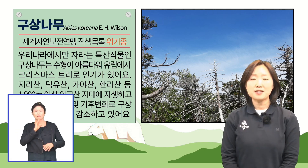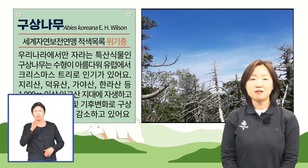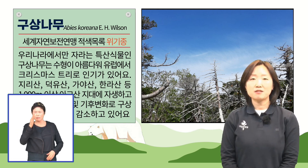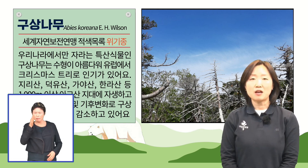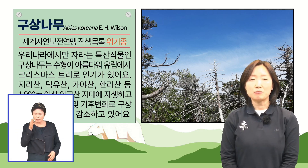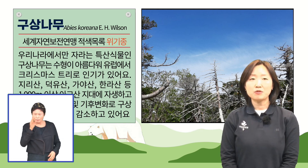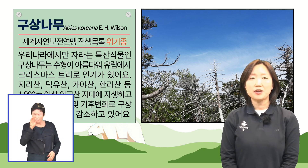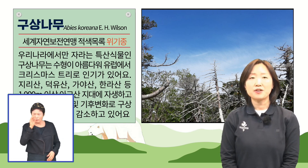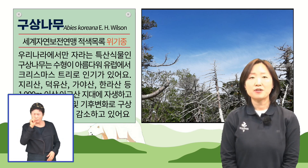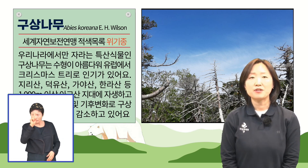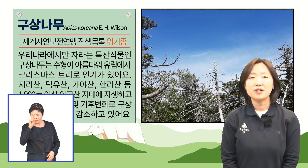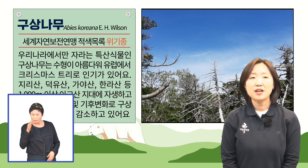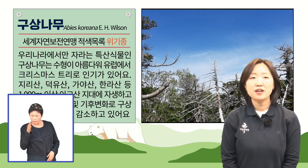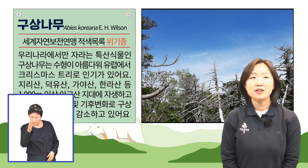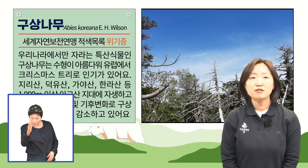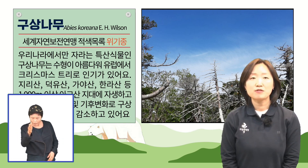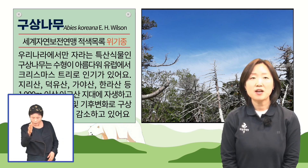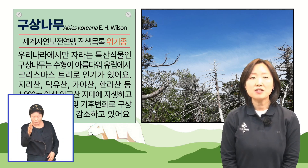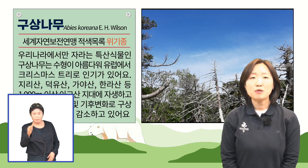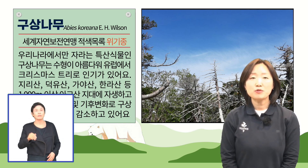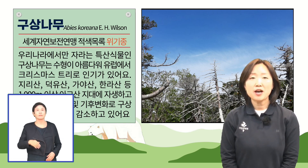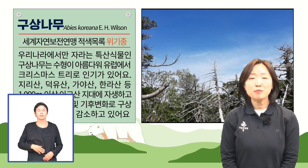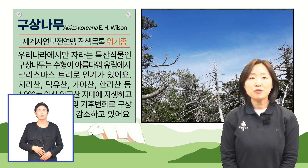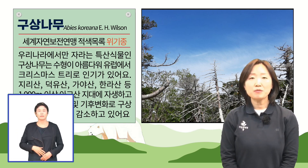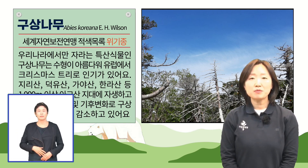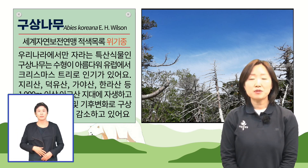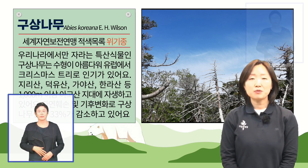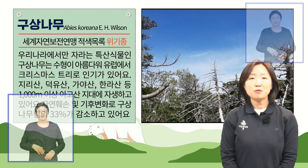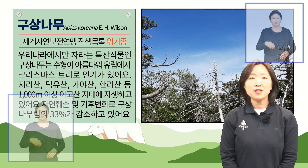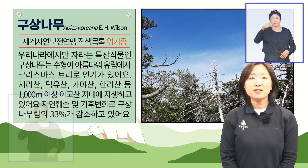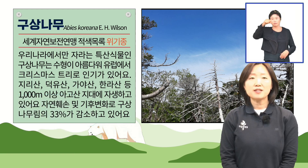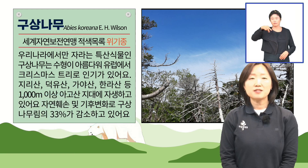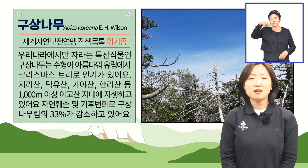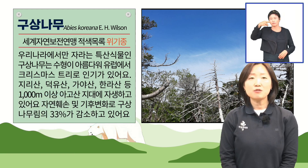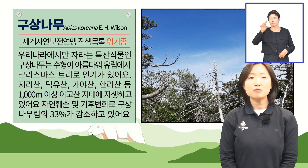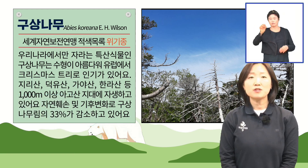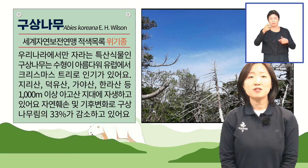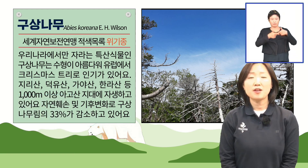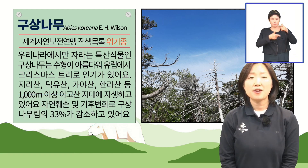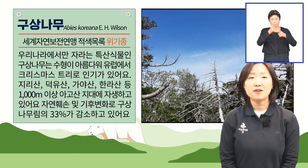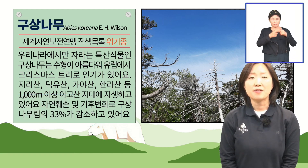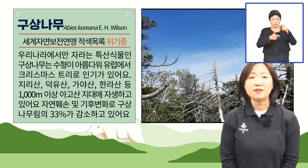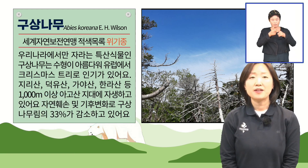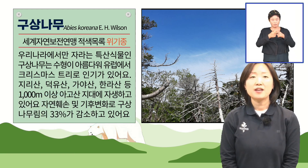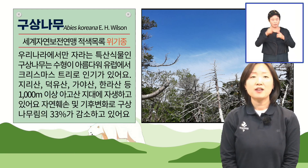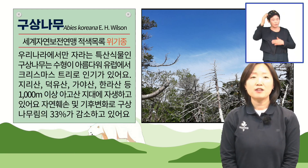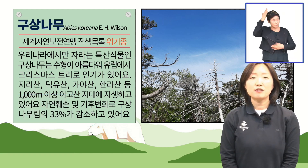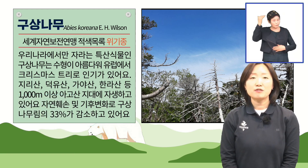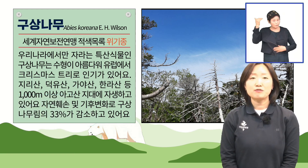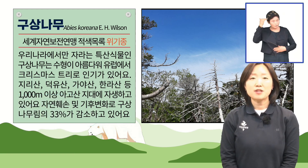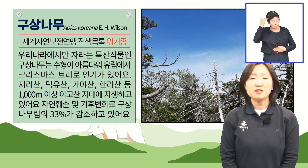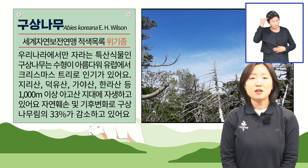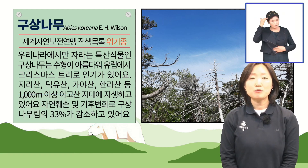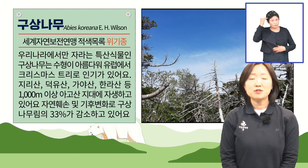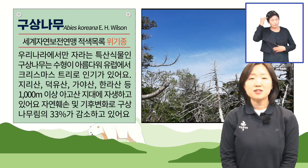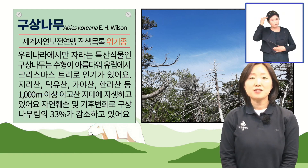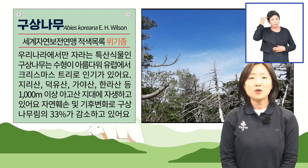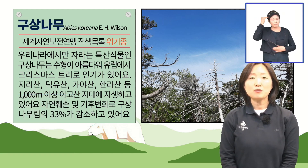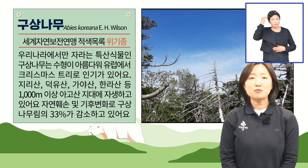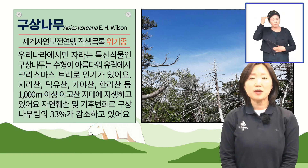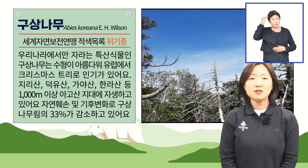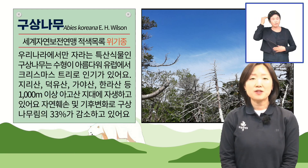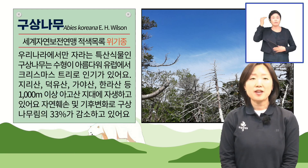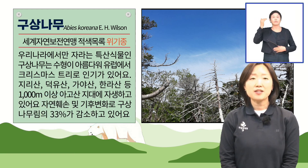한국에서만 자생하는 나무예요. 구상나무의 학명에 붙은 코리아나는 한국을 뜻해요.